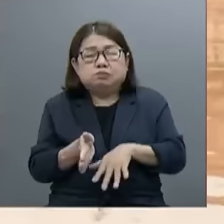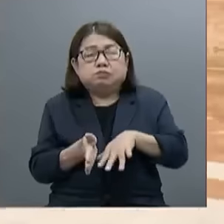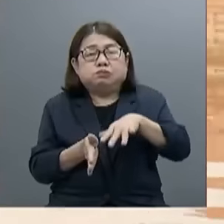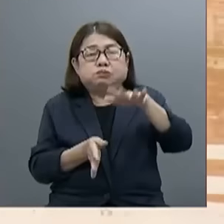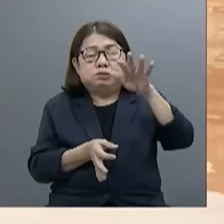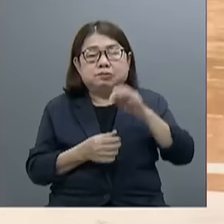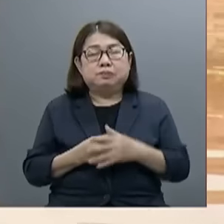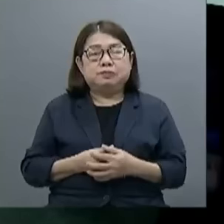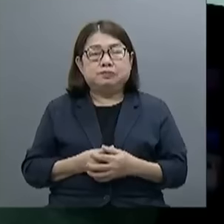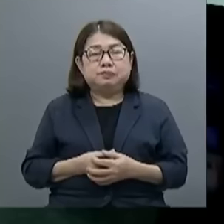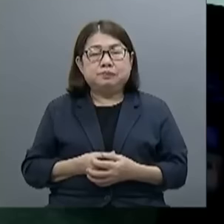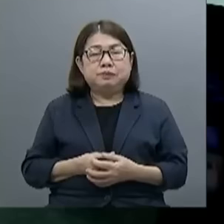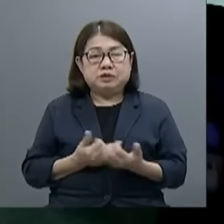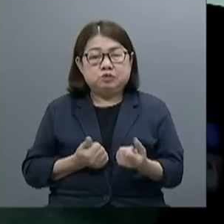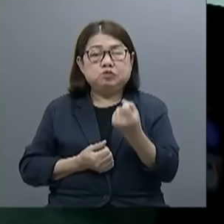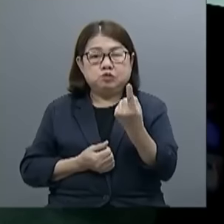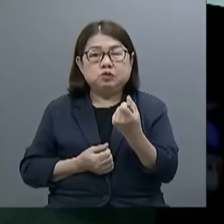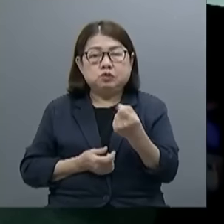ขึ้นครับนี่เป็นสถานการณ์ล่าสุดที่อำเภอแม่สายครับ